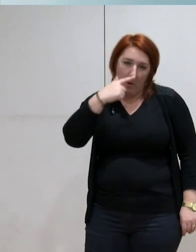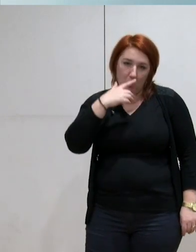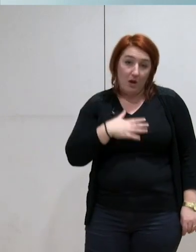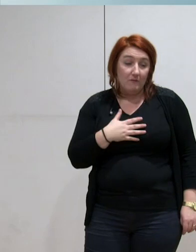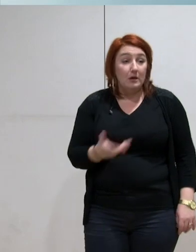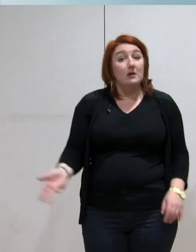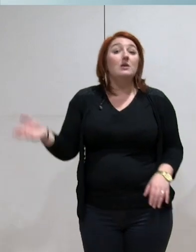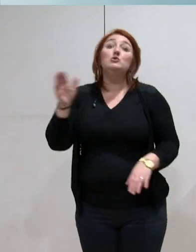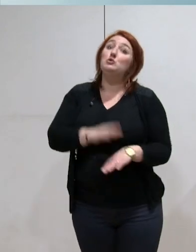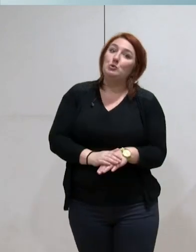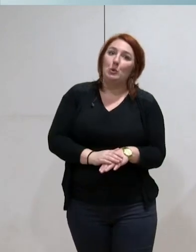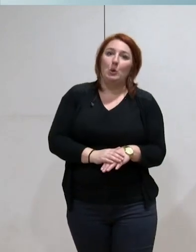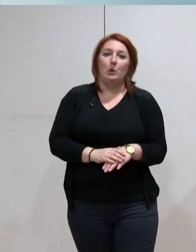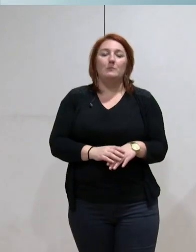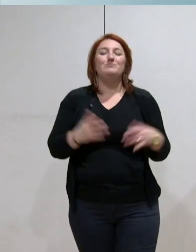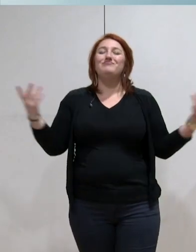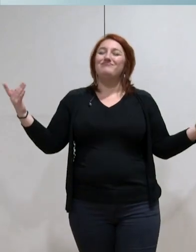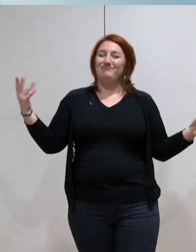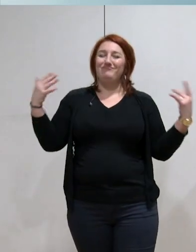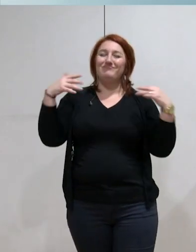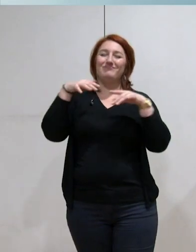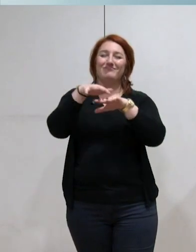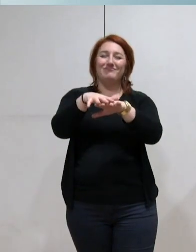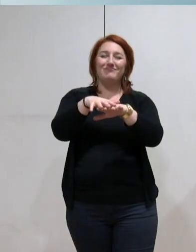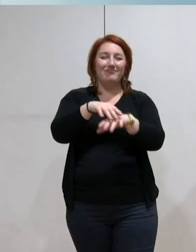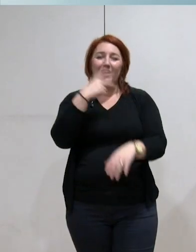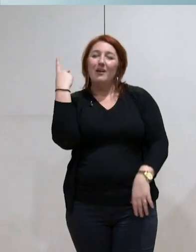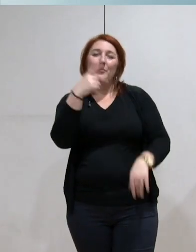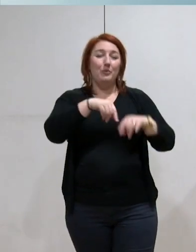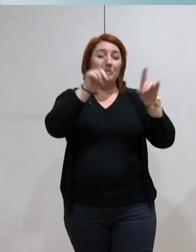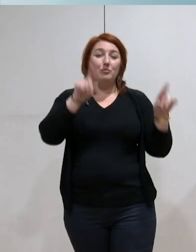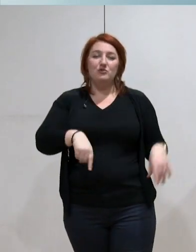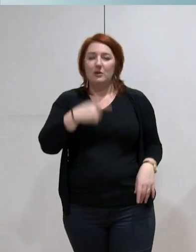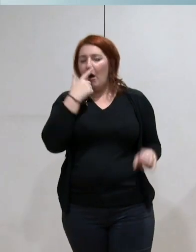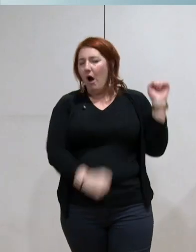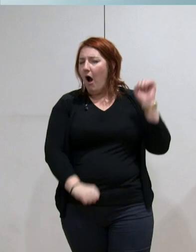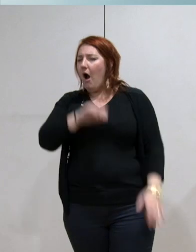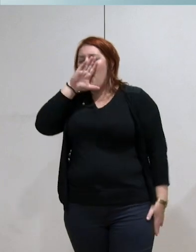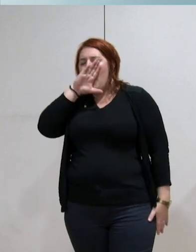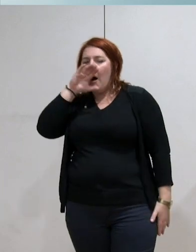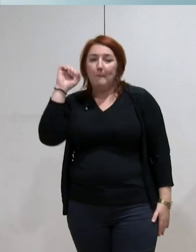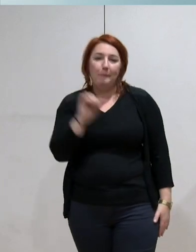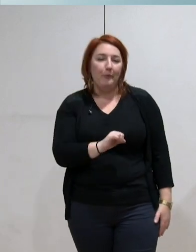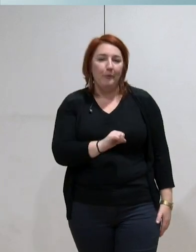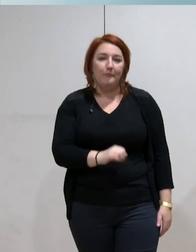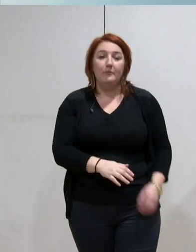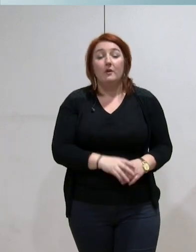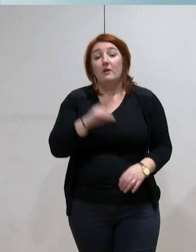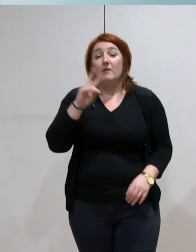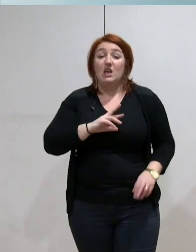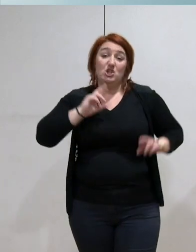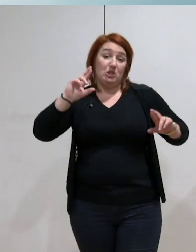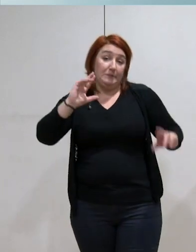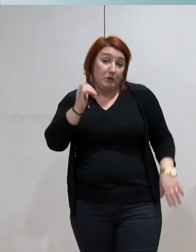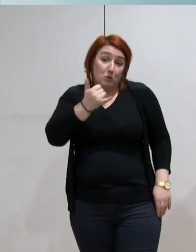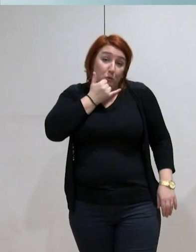va être mis en symbiose si vous voulez votre budget pourra exploser je souhaite me tromper encore une fois c'est très